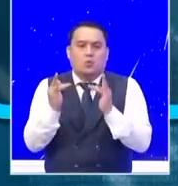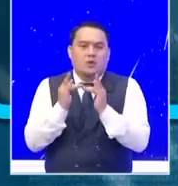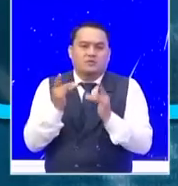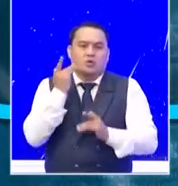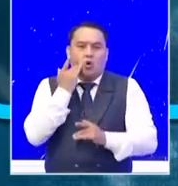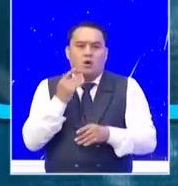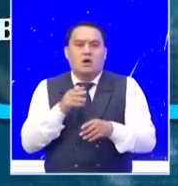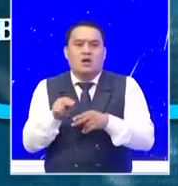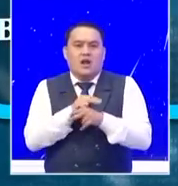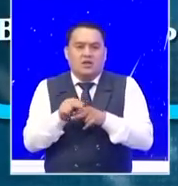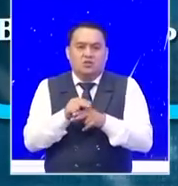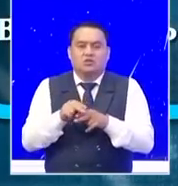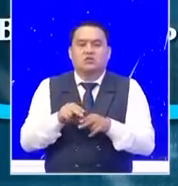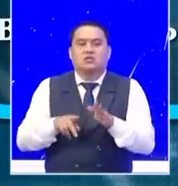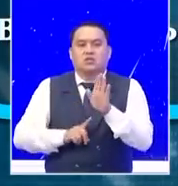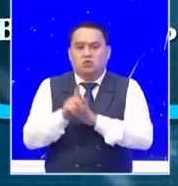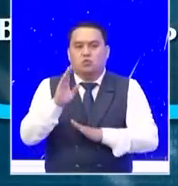После лечения вновь возьмусь за дела.